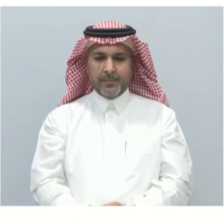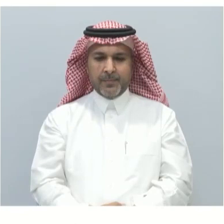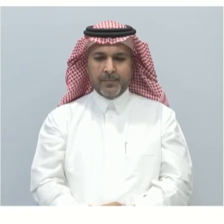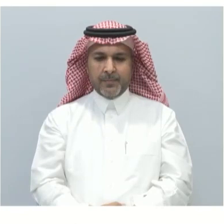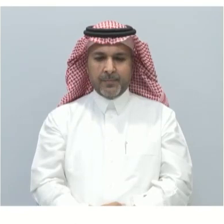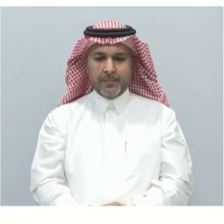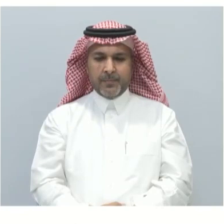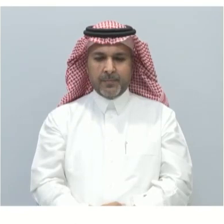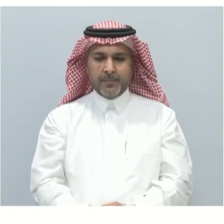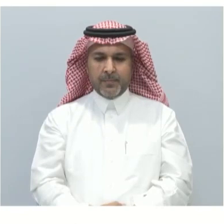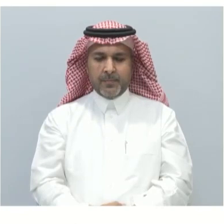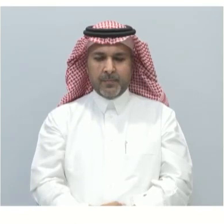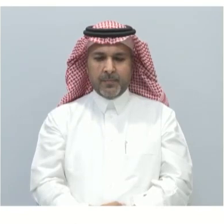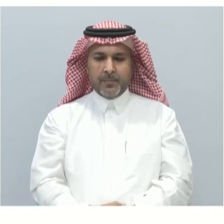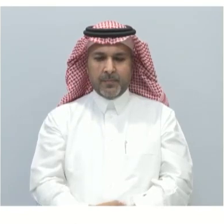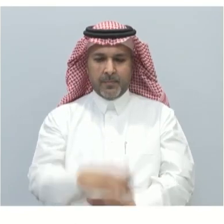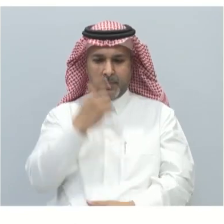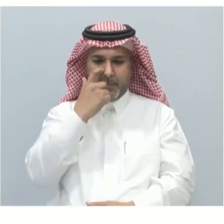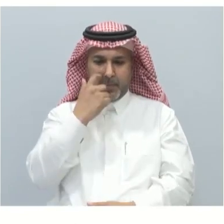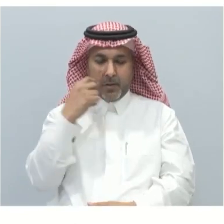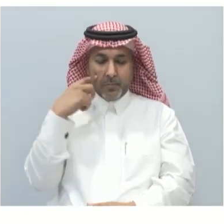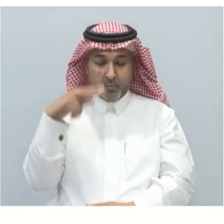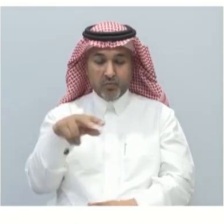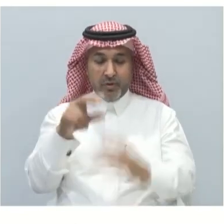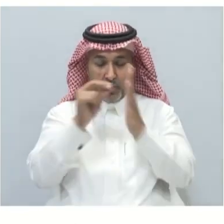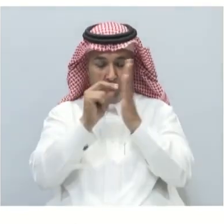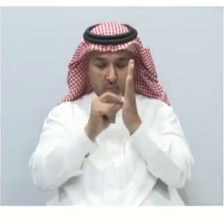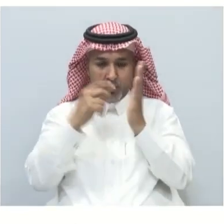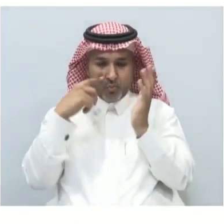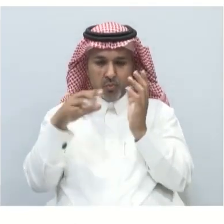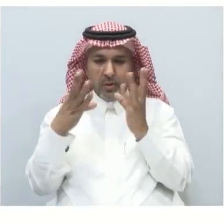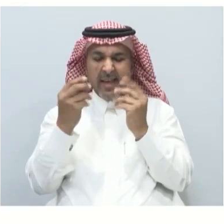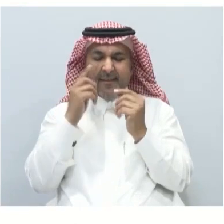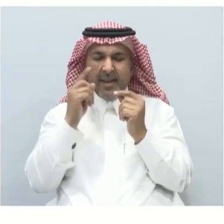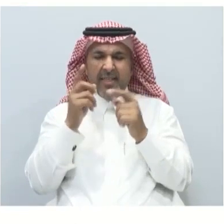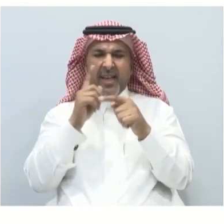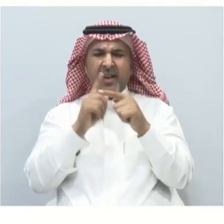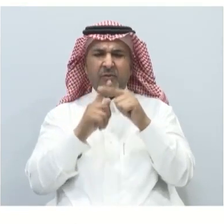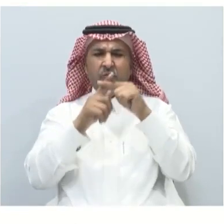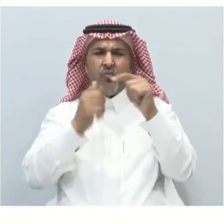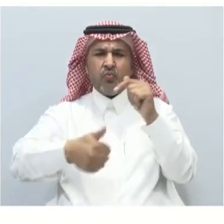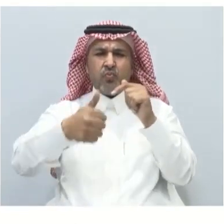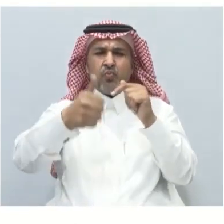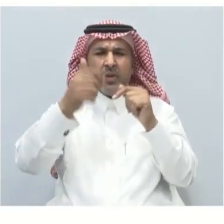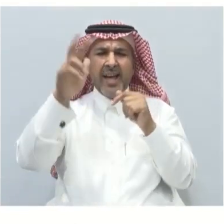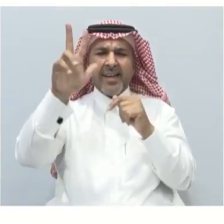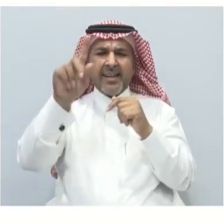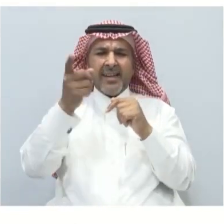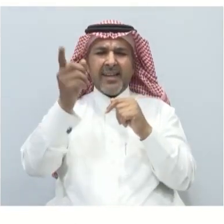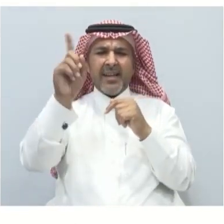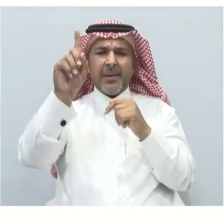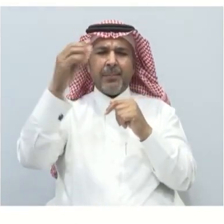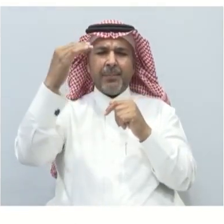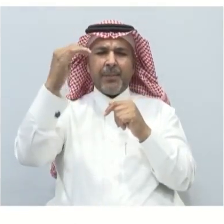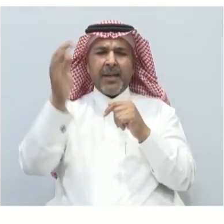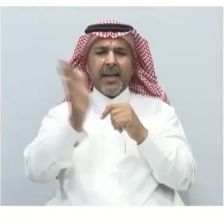الداله الاسيه وتوقفنا عند مساله الربح المركب نقرا الان معا تستعمل د دوال الاسيه